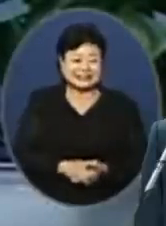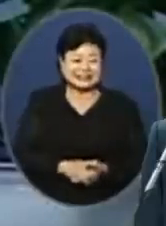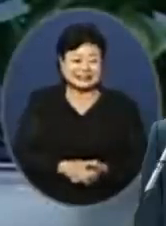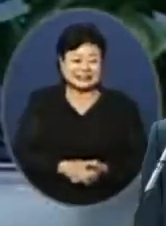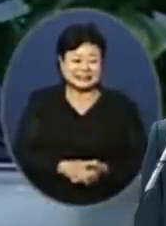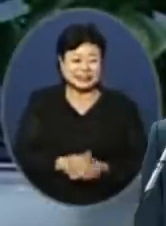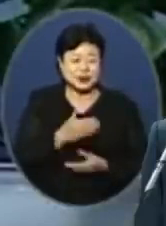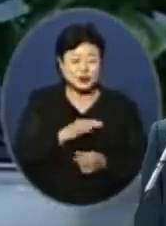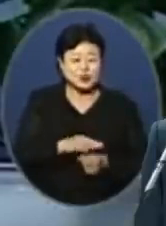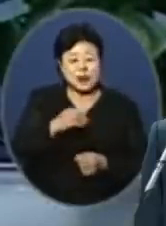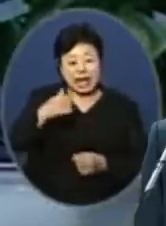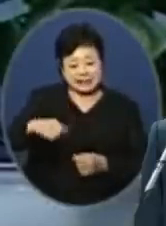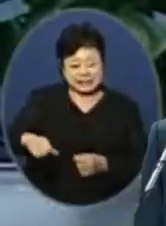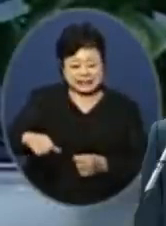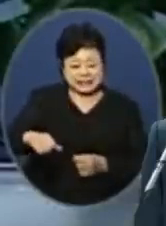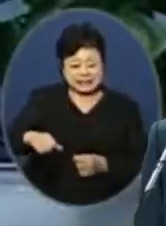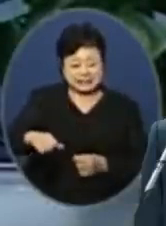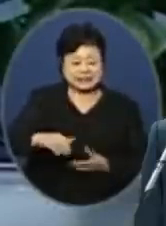육의 아들이고